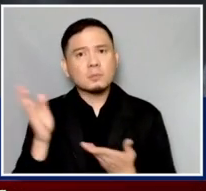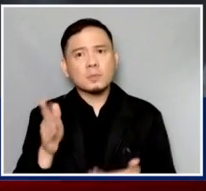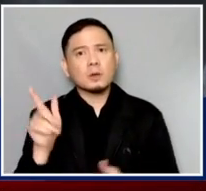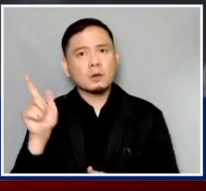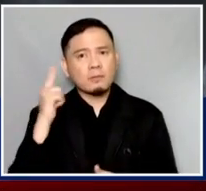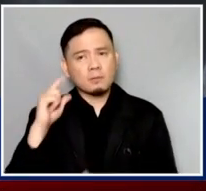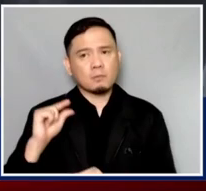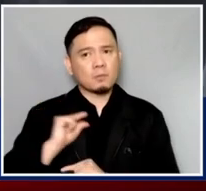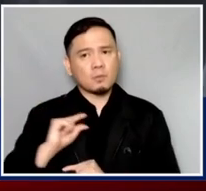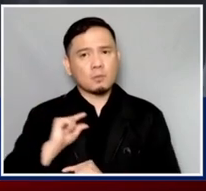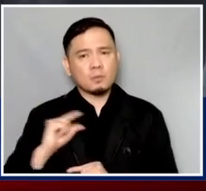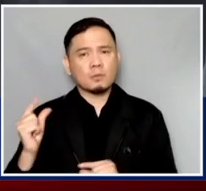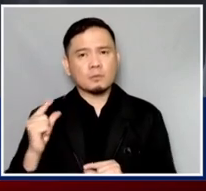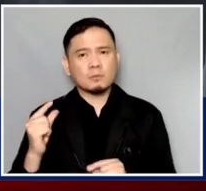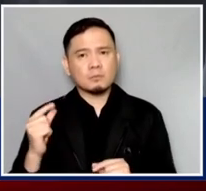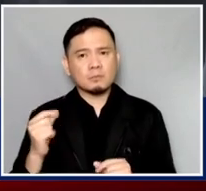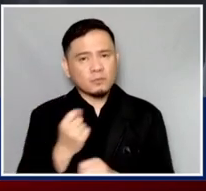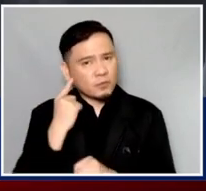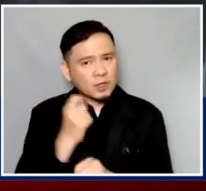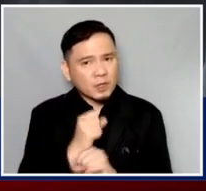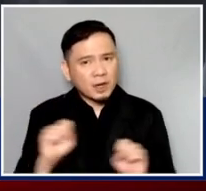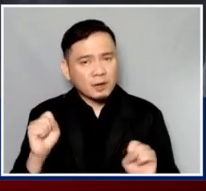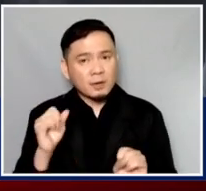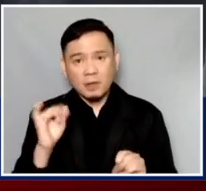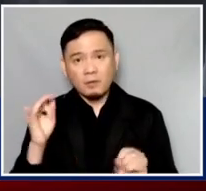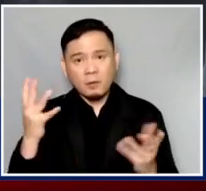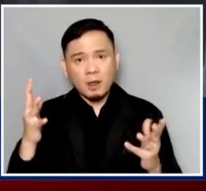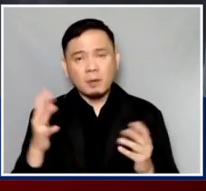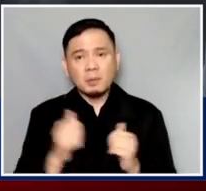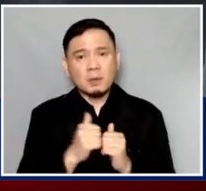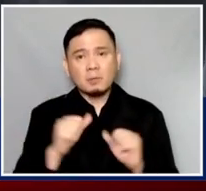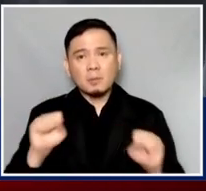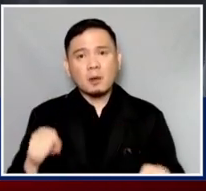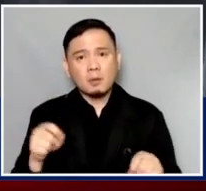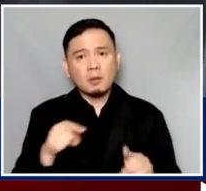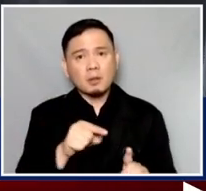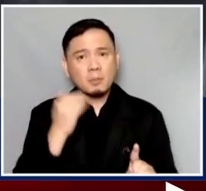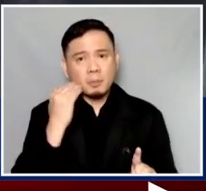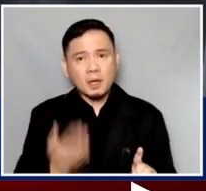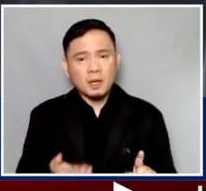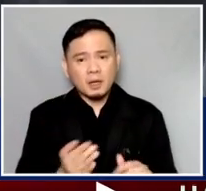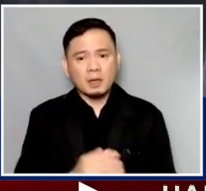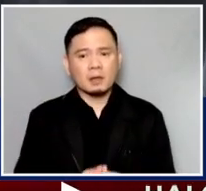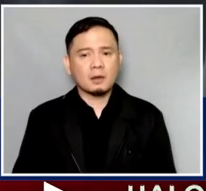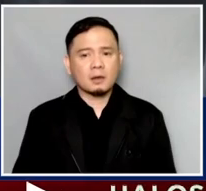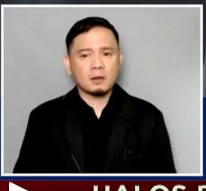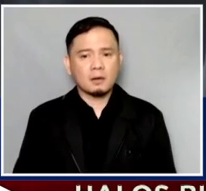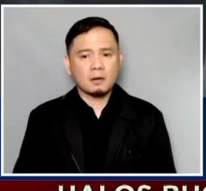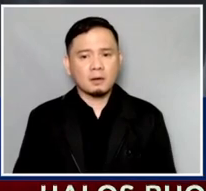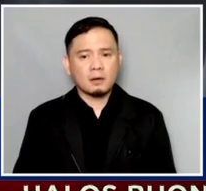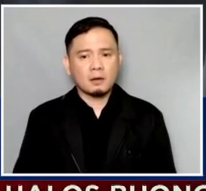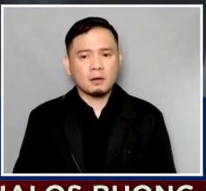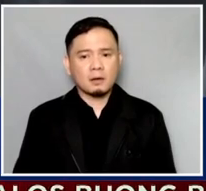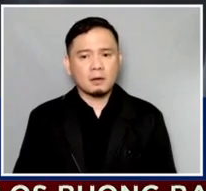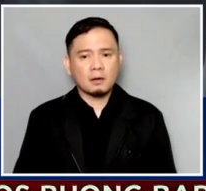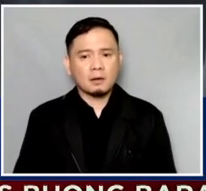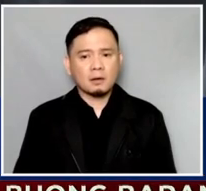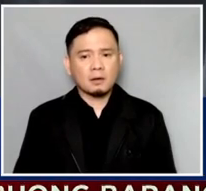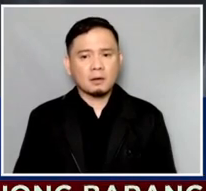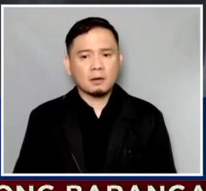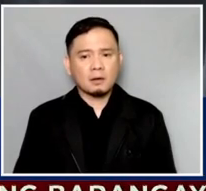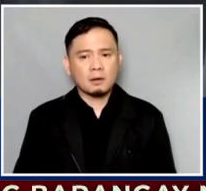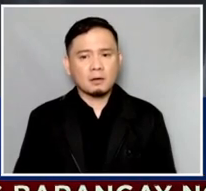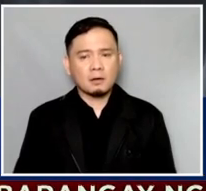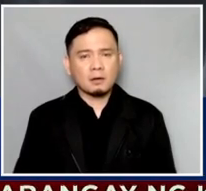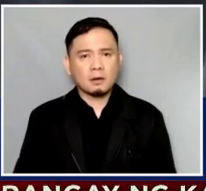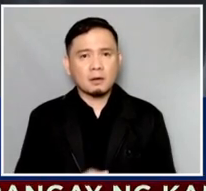Maraming namatay. Does it mean that I have to wait for another 1 week to convene the Committee on Ban on